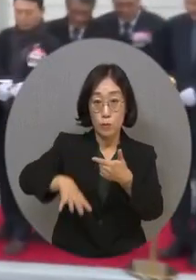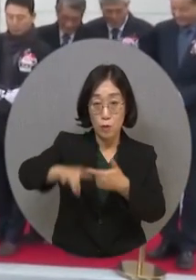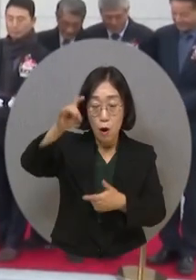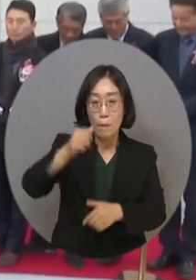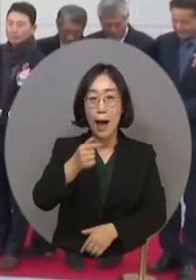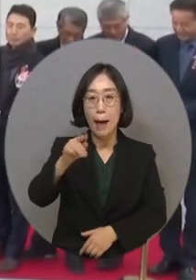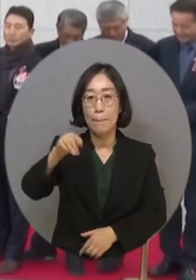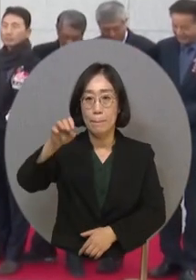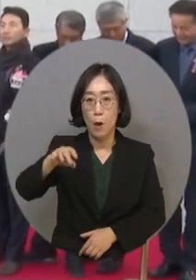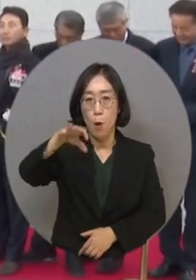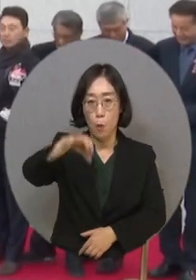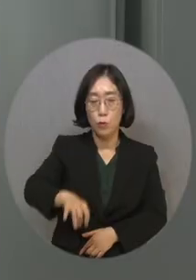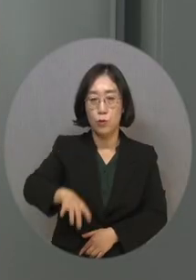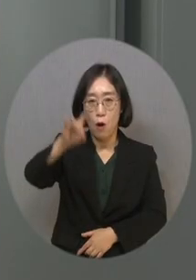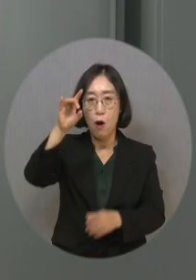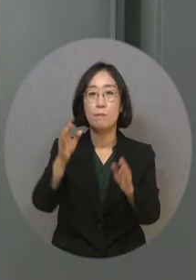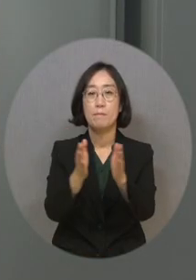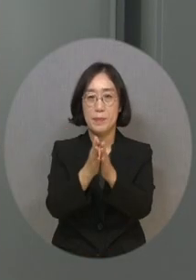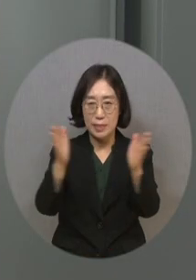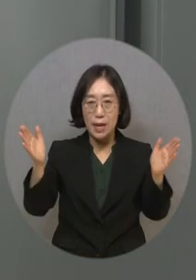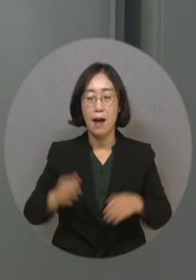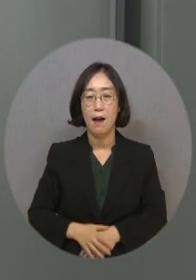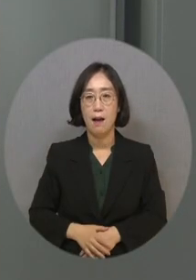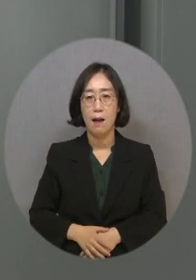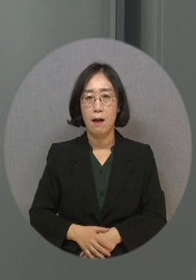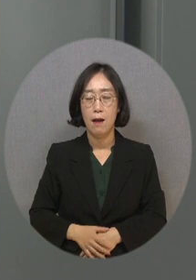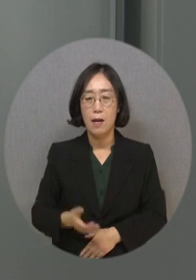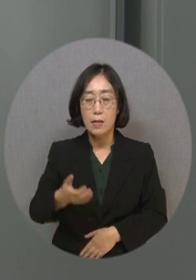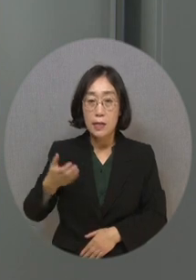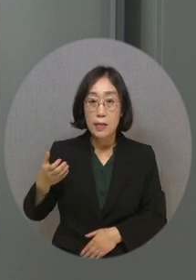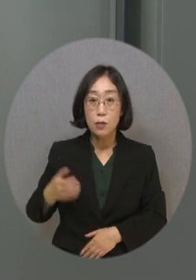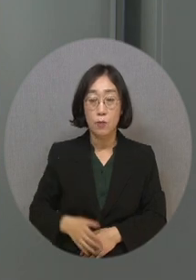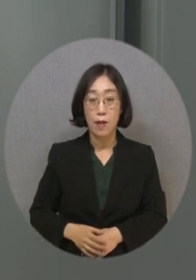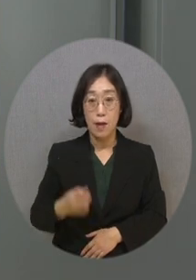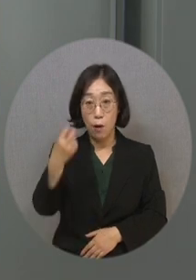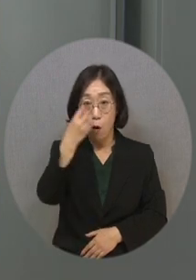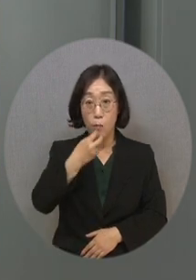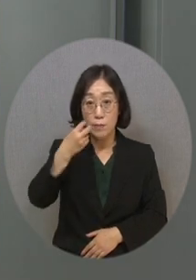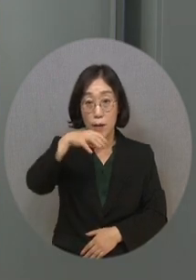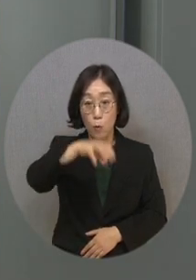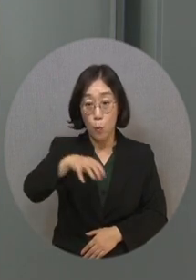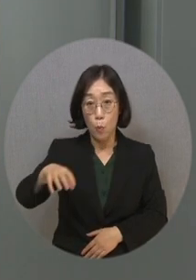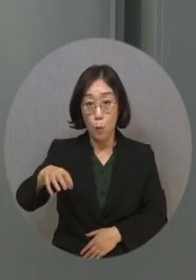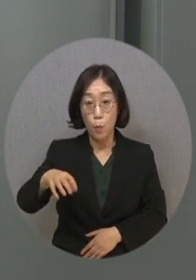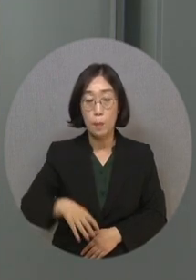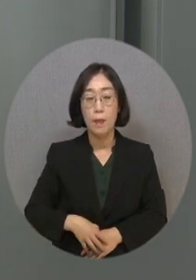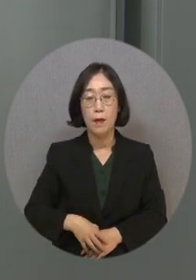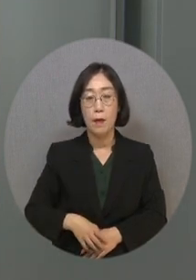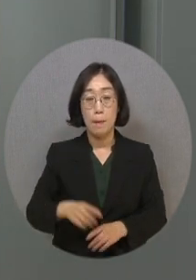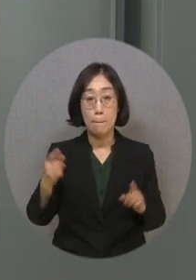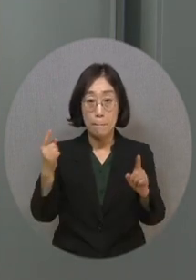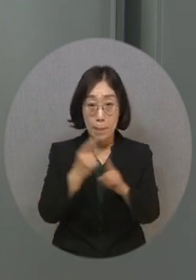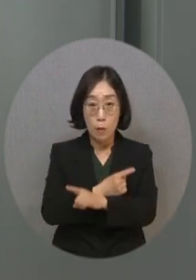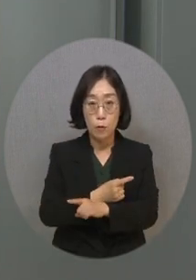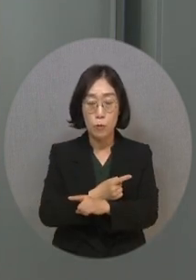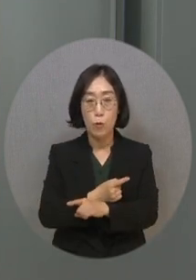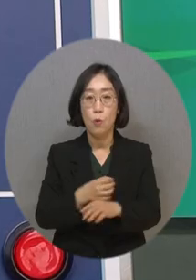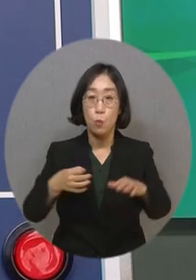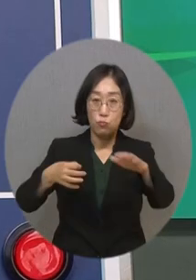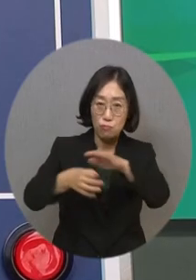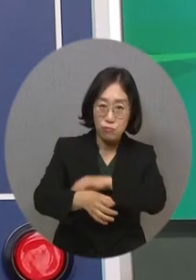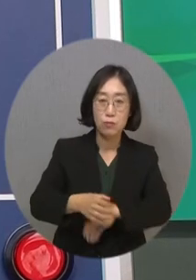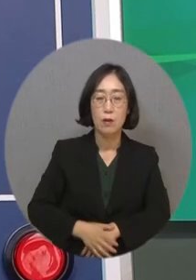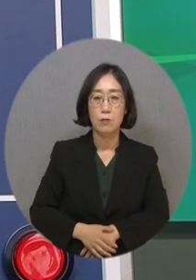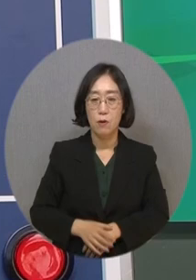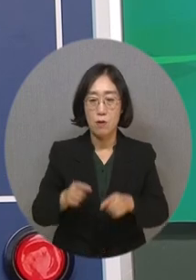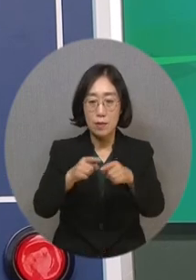문을 열었습니다 한거는 기존에 운영하던 선별 진료소를 총사업비 30억 7,900만원 을 투입해